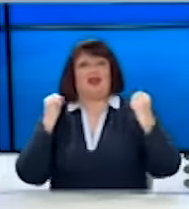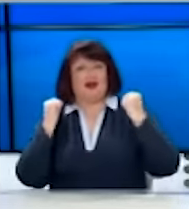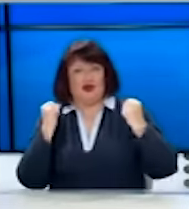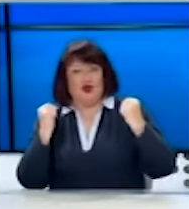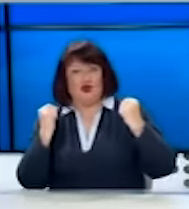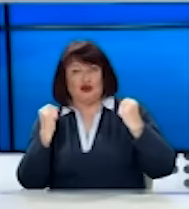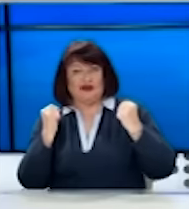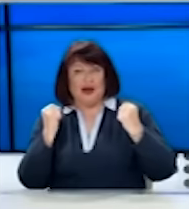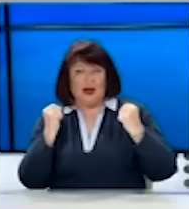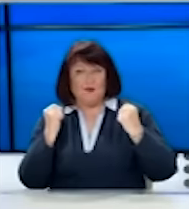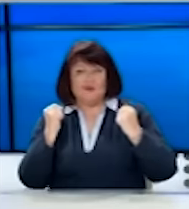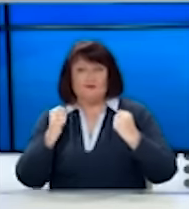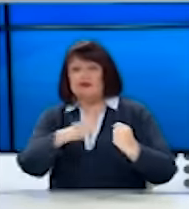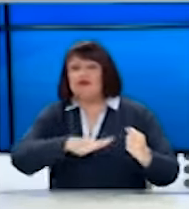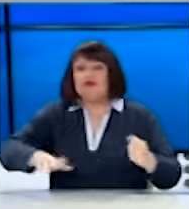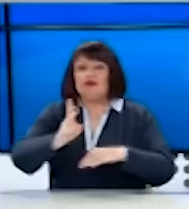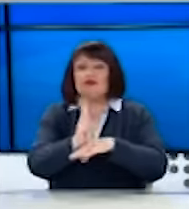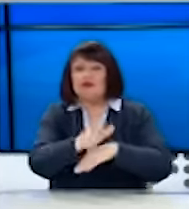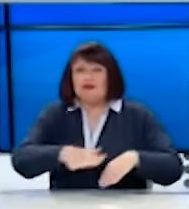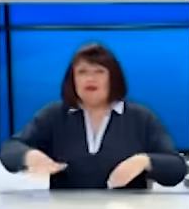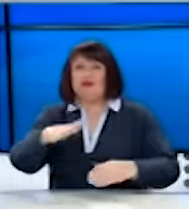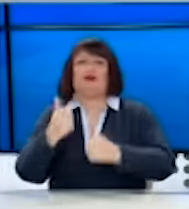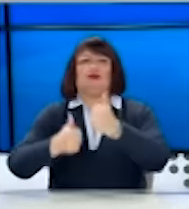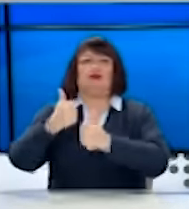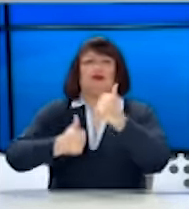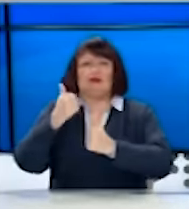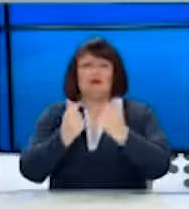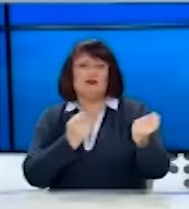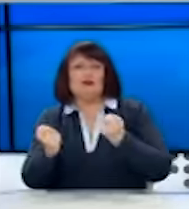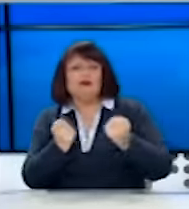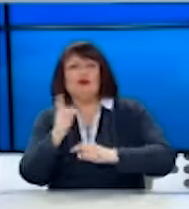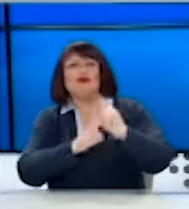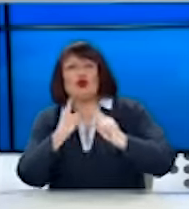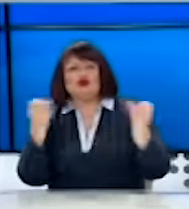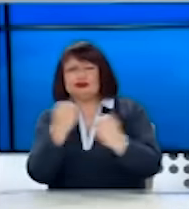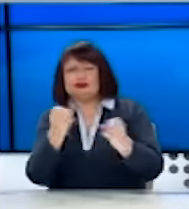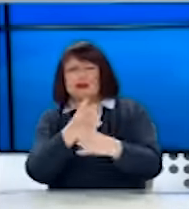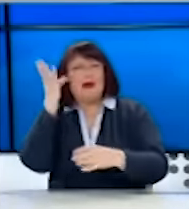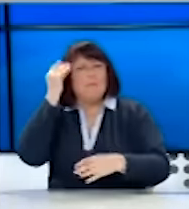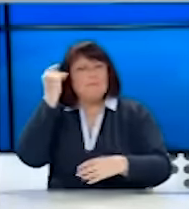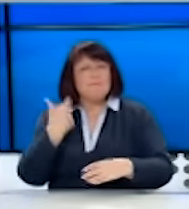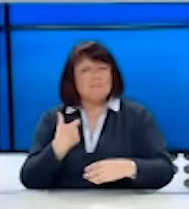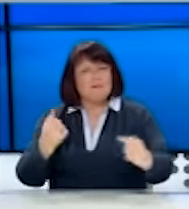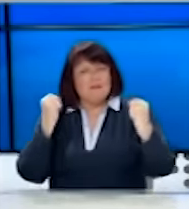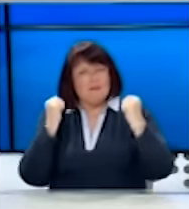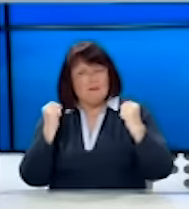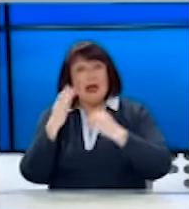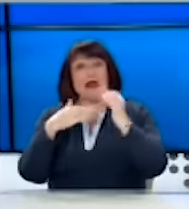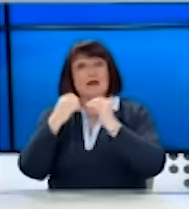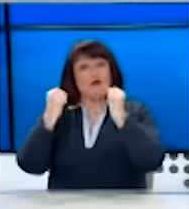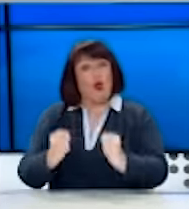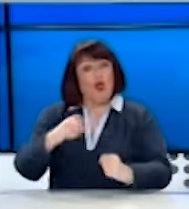είναι ο γεωστρατηγικός ανταγωνισμός, είναι το διάστημα, η χειραγωγή, πληροφοριών, η ανθεκτικότητα